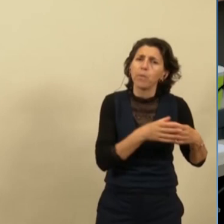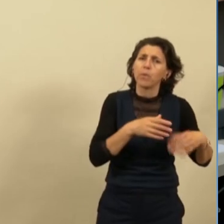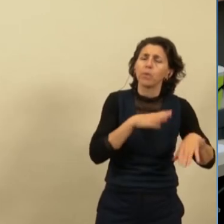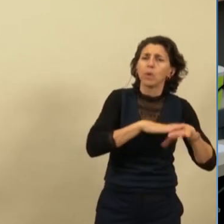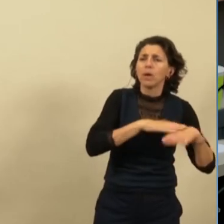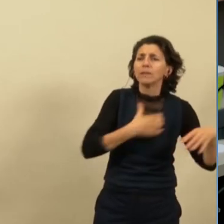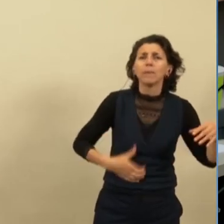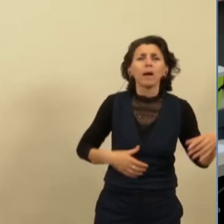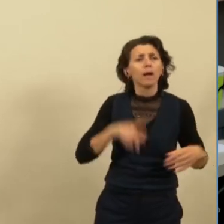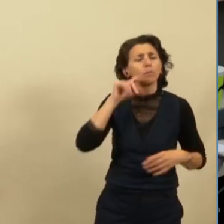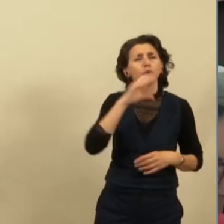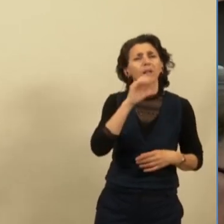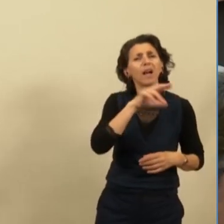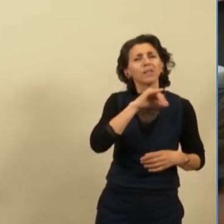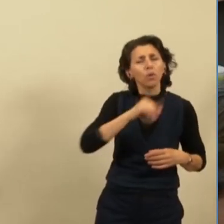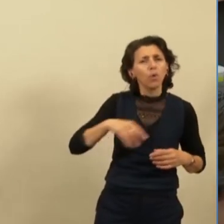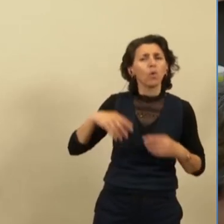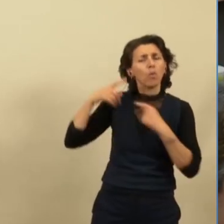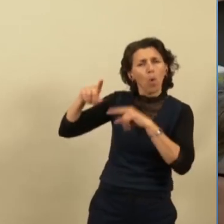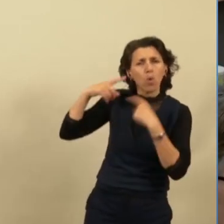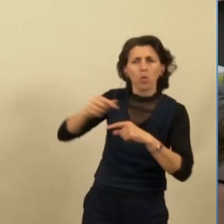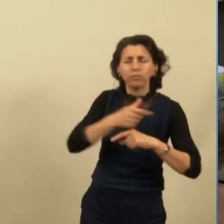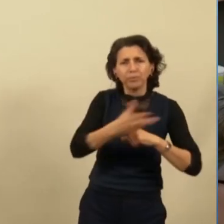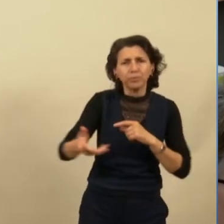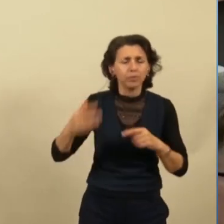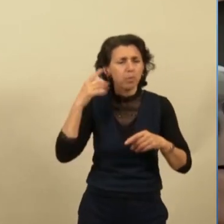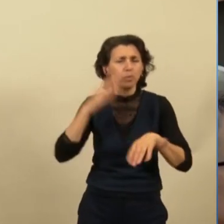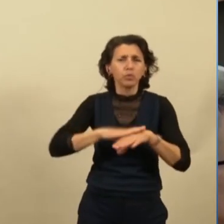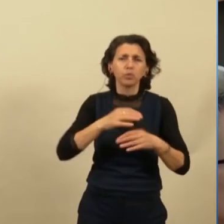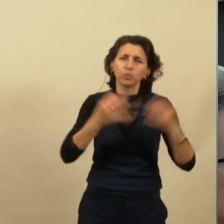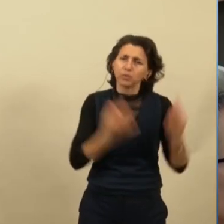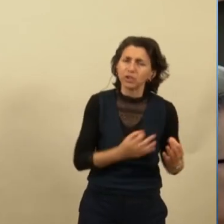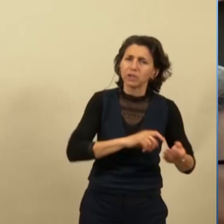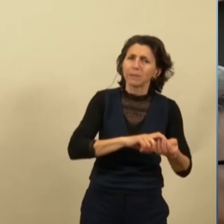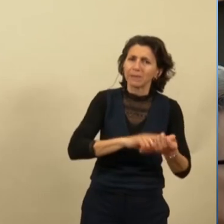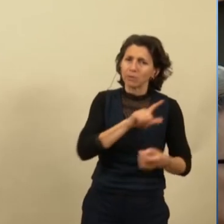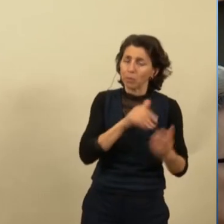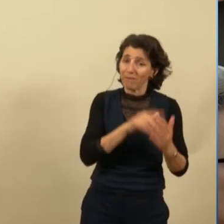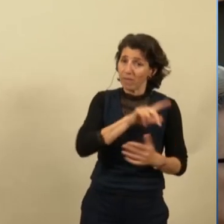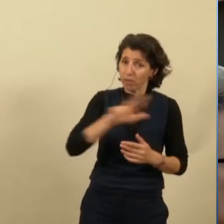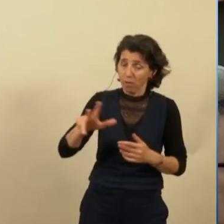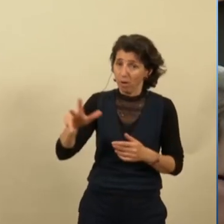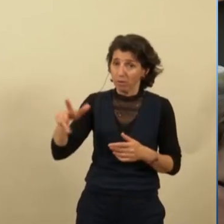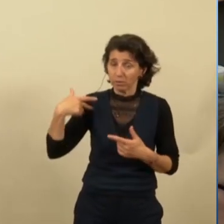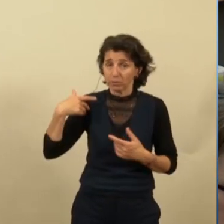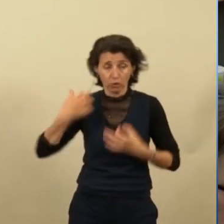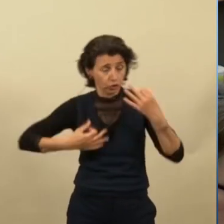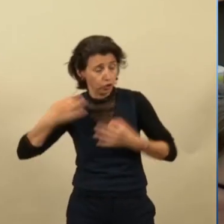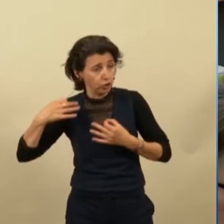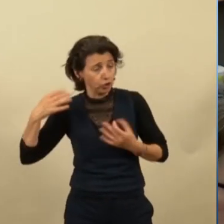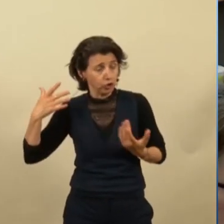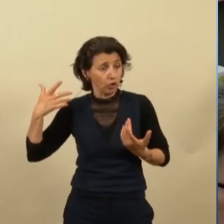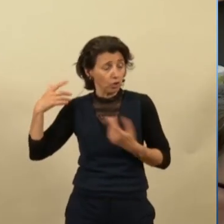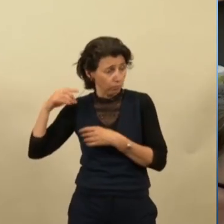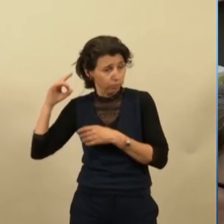la Carignon à propos du budget primitif 2023 et des taux de fiscalité viennent d'être jetés par ordonnance du juge des référé le